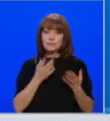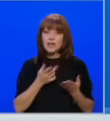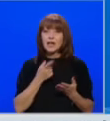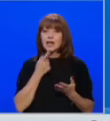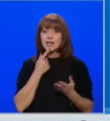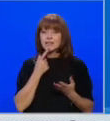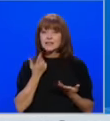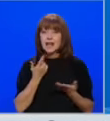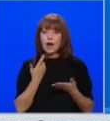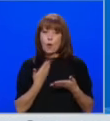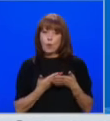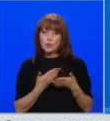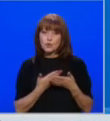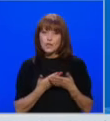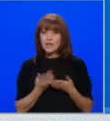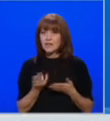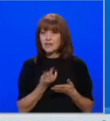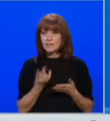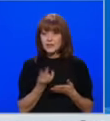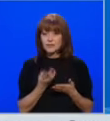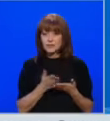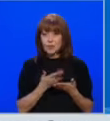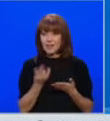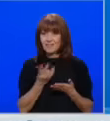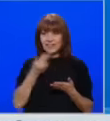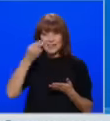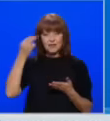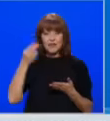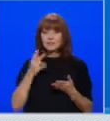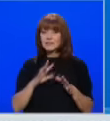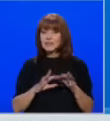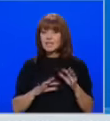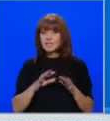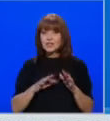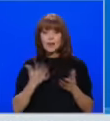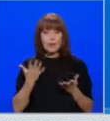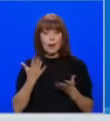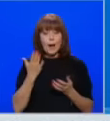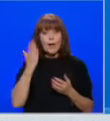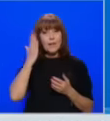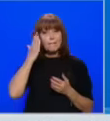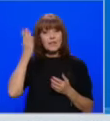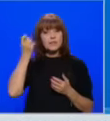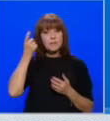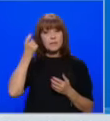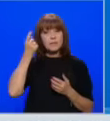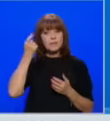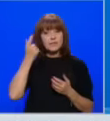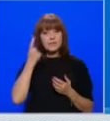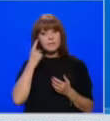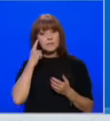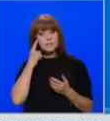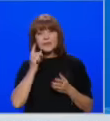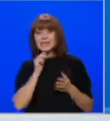че затоплянето на отношенията между двете институции зависи от това, кога министър-председателят ще се еманципира от своите ментори в